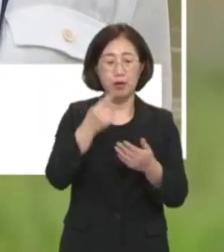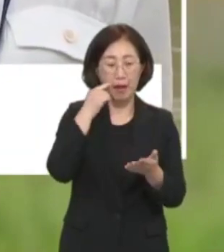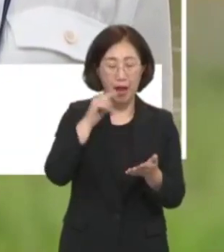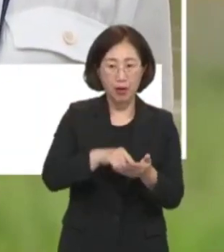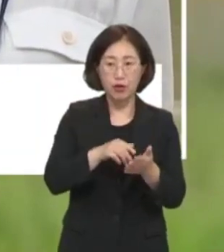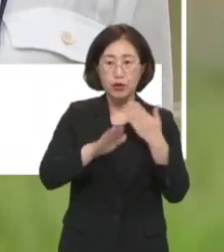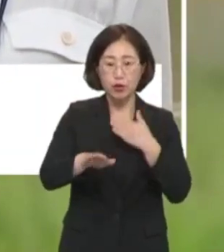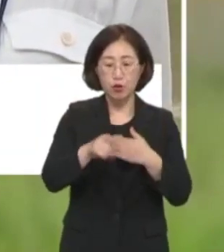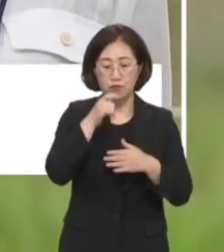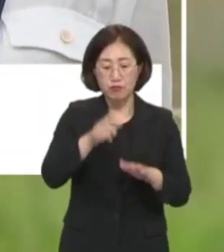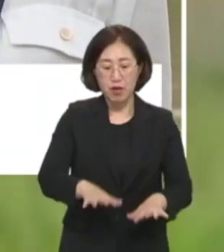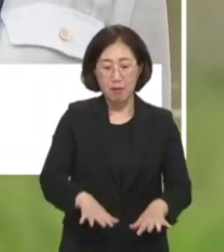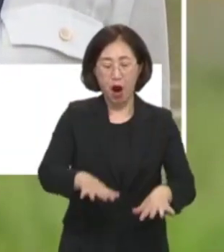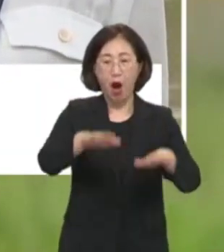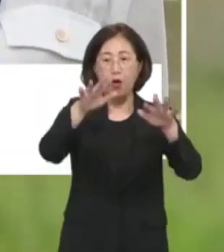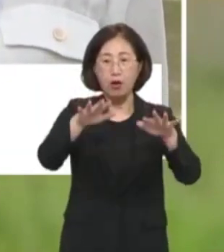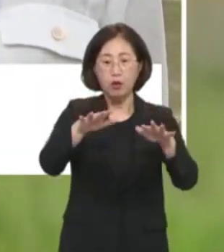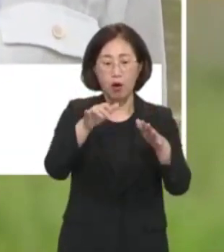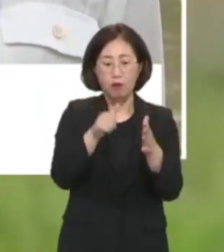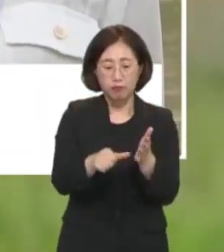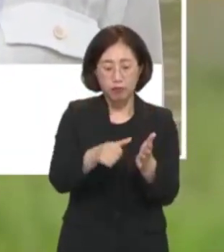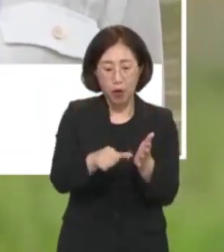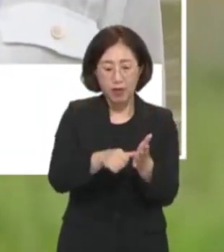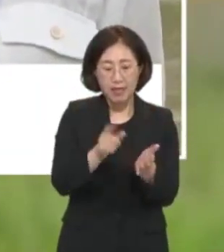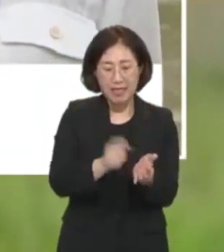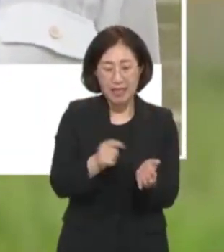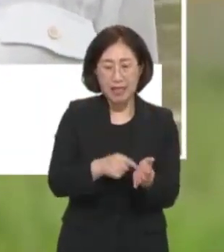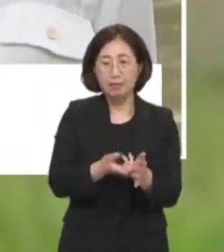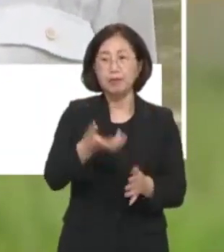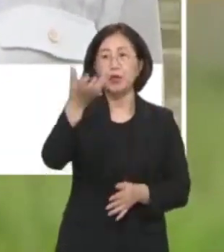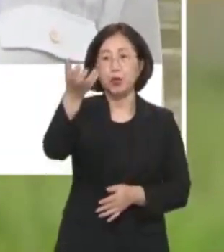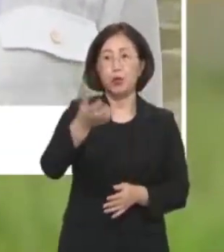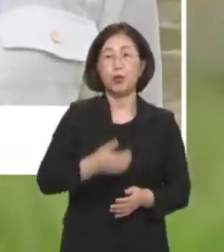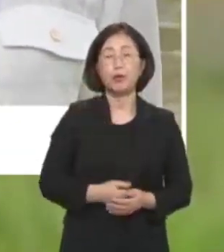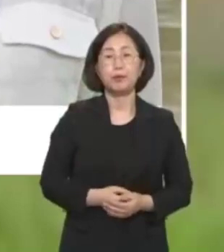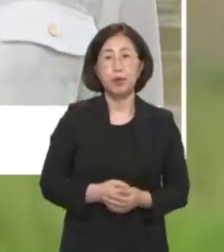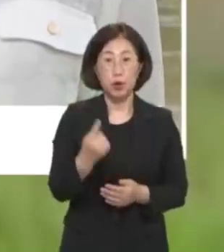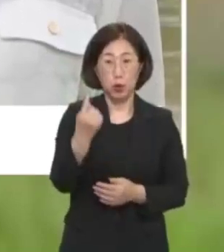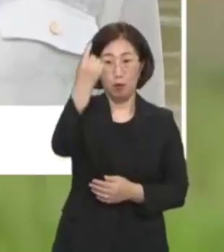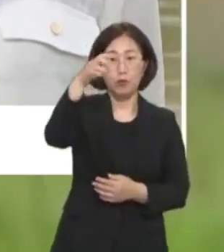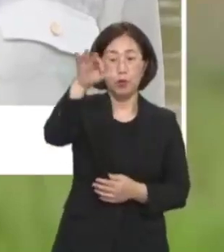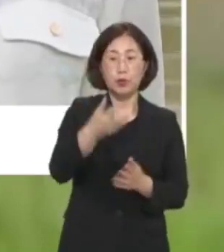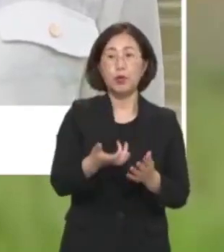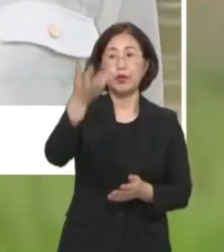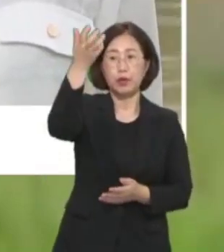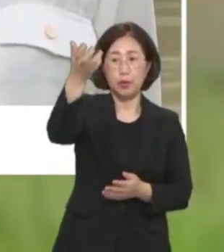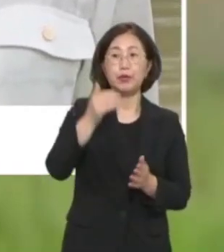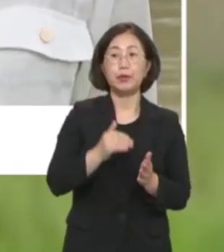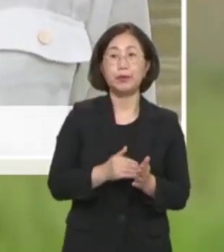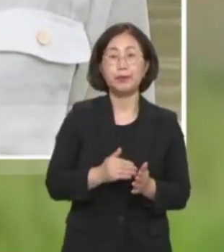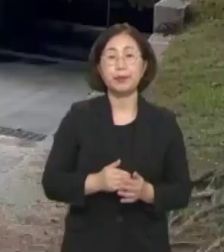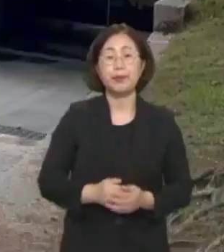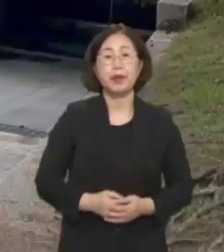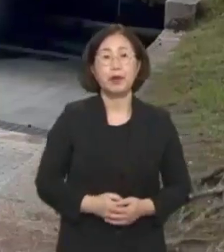공간까지 수위가 높아져서 유물을 응급으로 이동을 하게 되었습니다. 제일 꼭대기로 이동 조치한